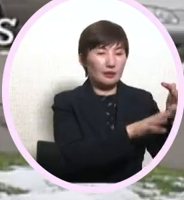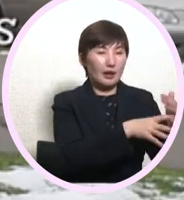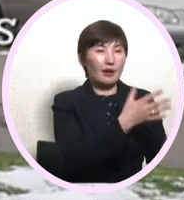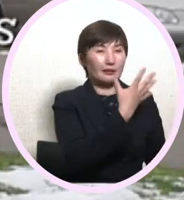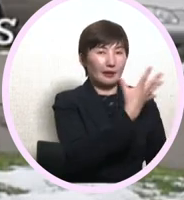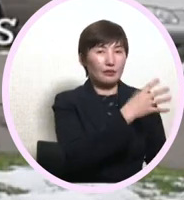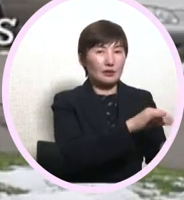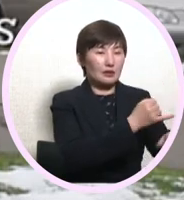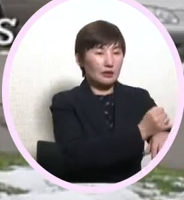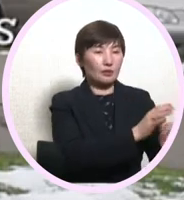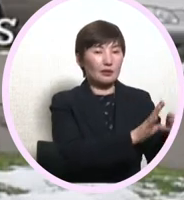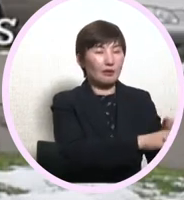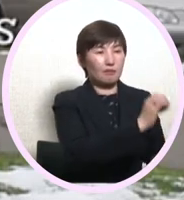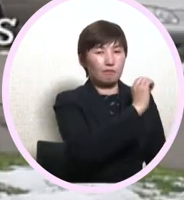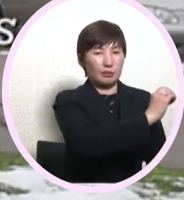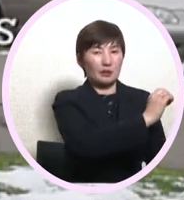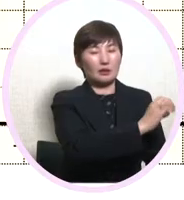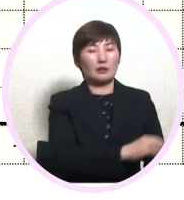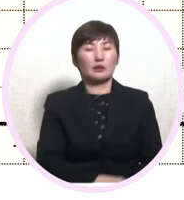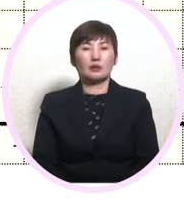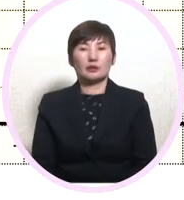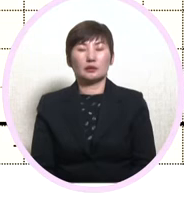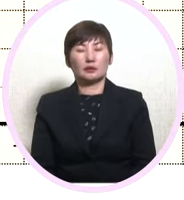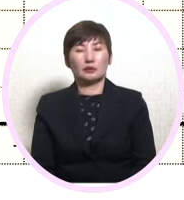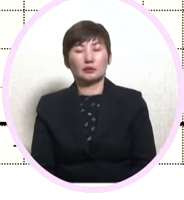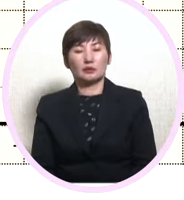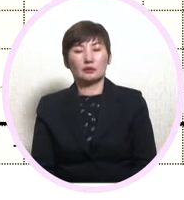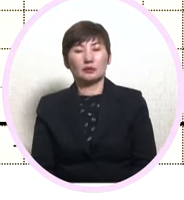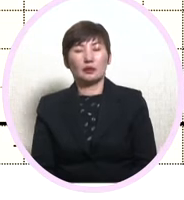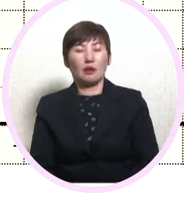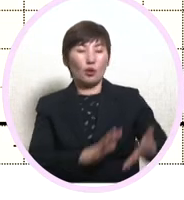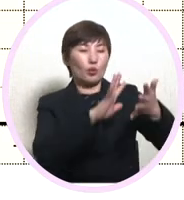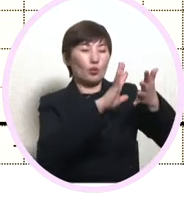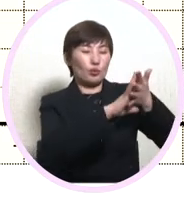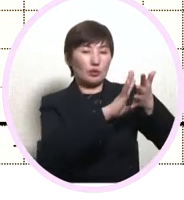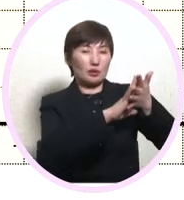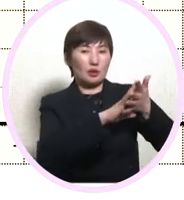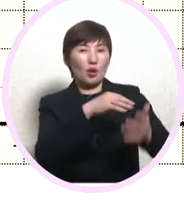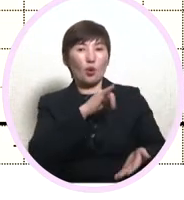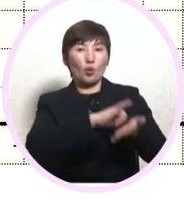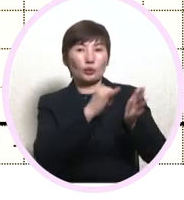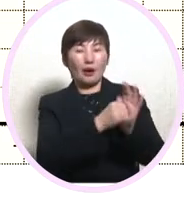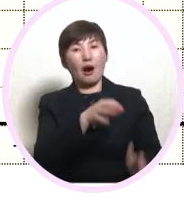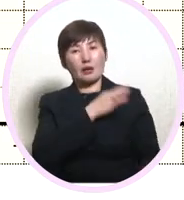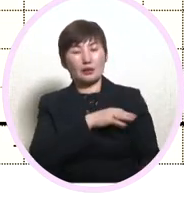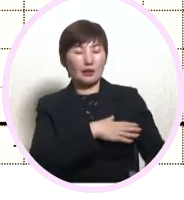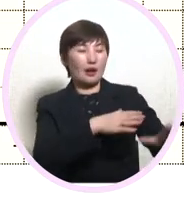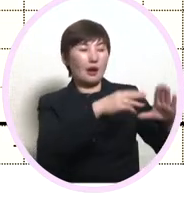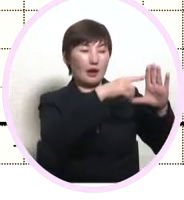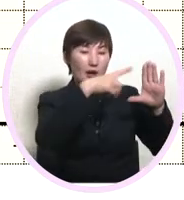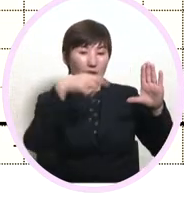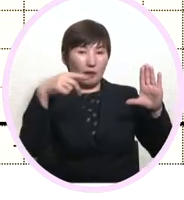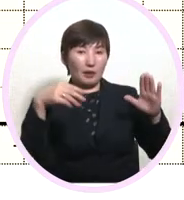бөмбөг маань 1 метр секунд хурдтай болсон байна. За хүснэгтийн утгаа ашиглаад графикийг байгуулъя. За энэ